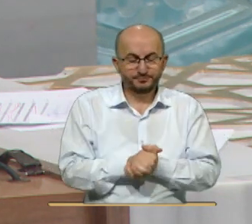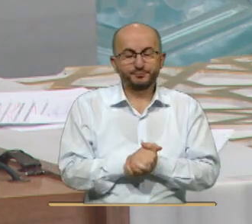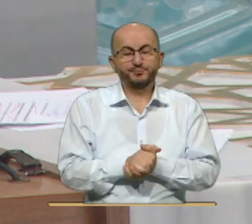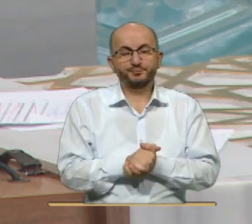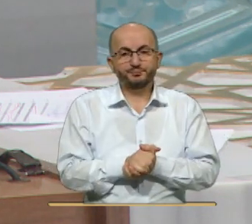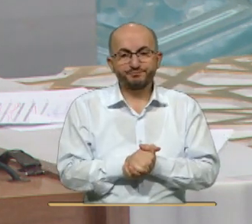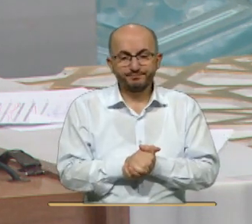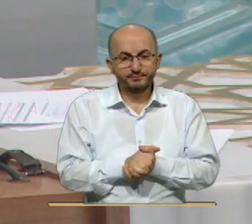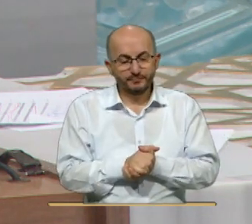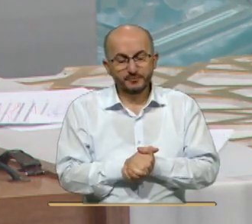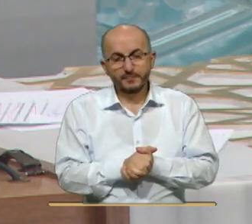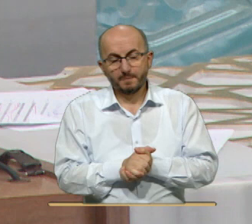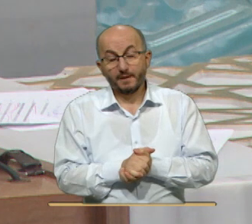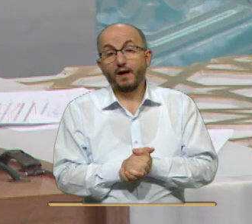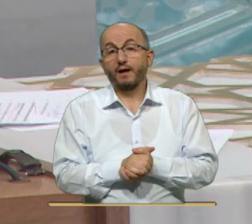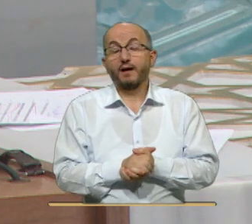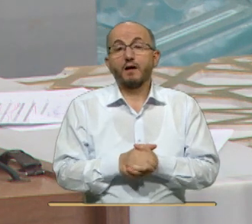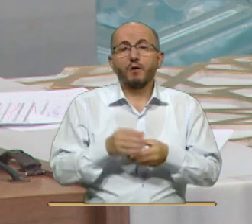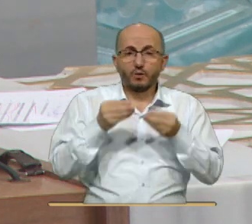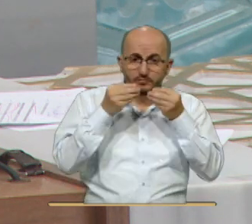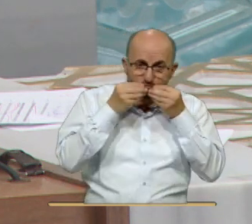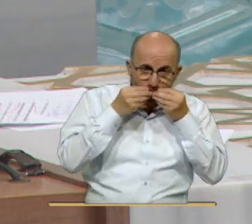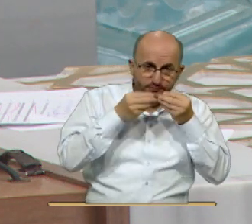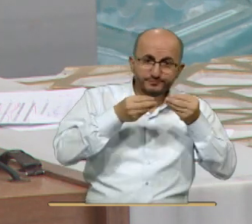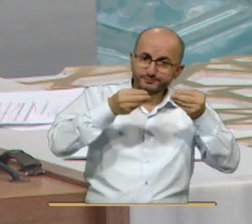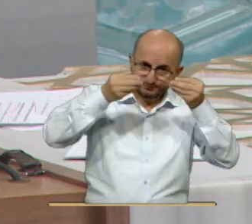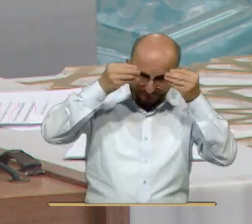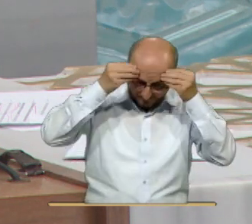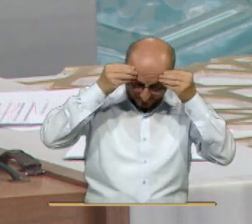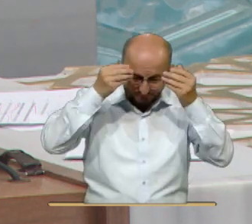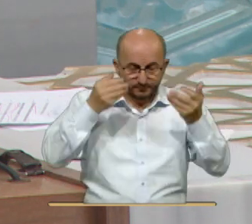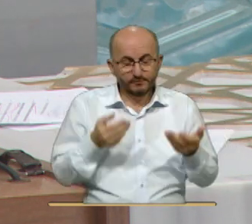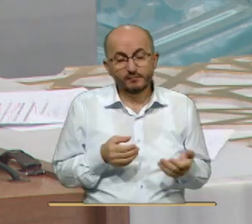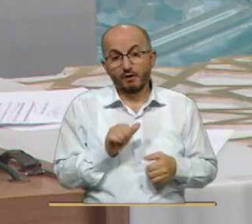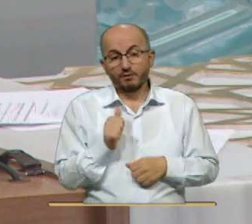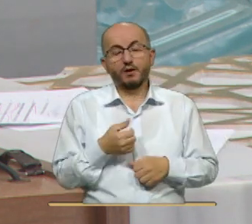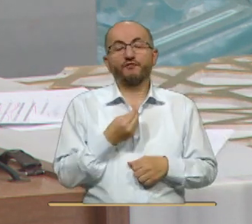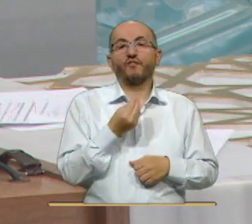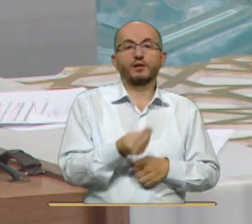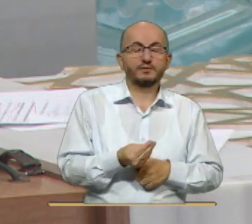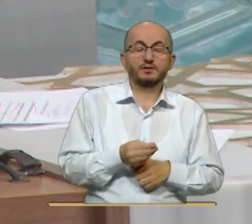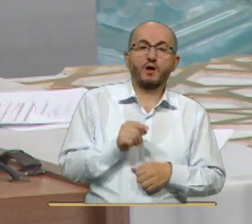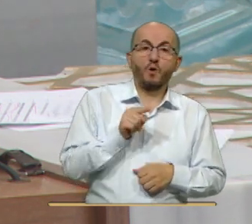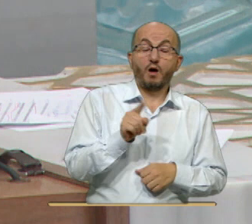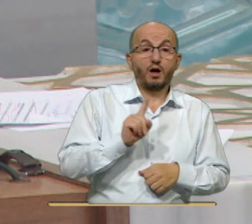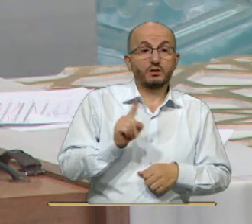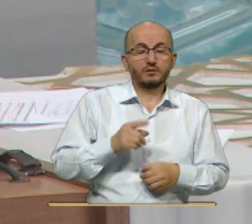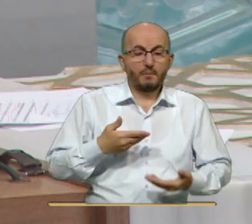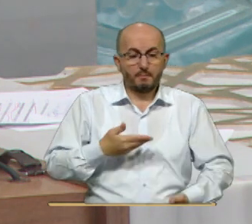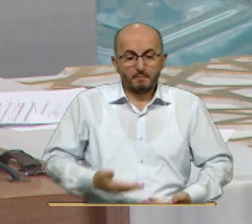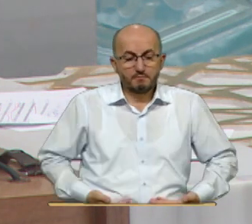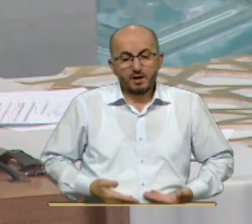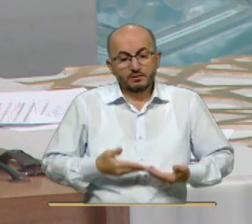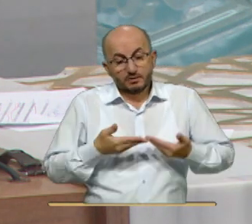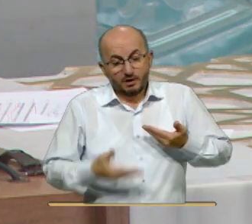veriyoruz. Değil mi? Öper, başımızın üstüne koyarız. Onu asla belden